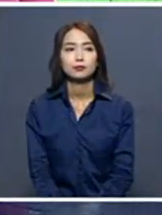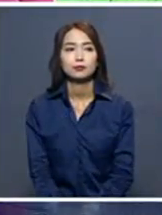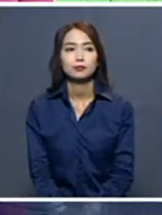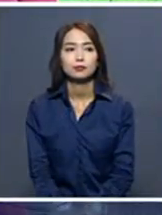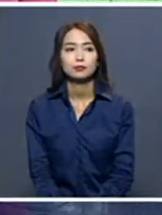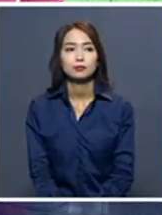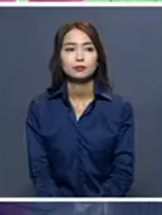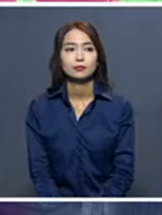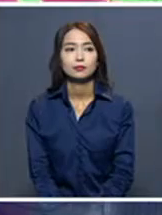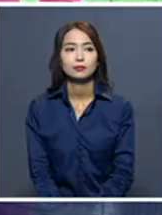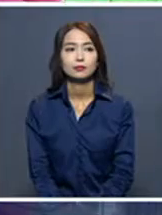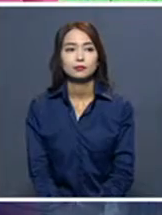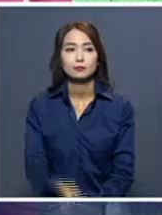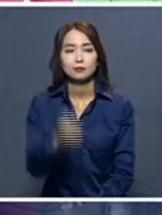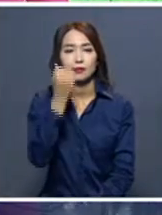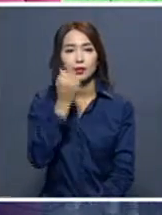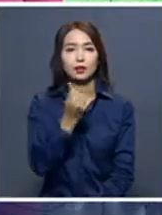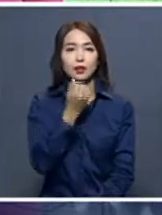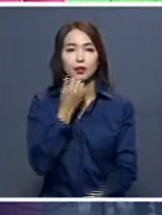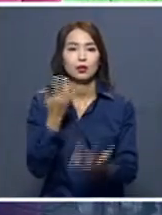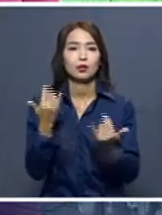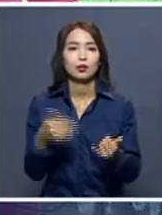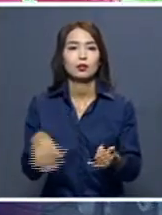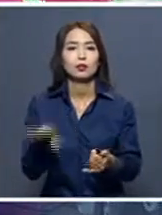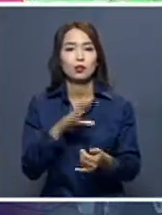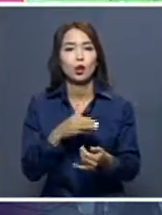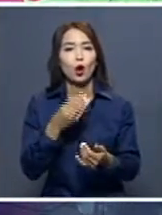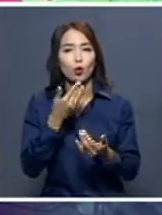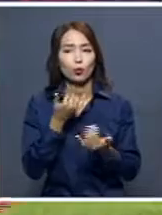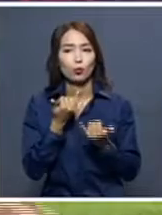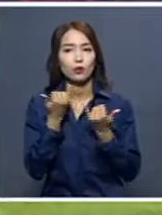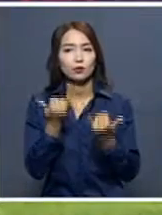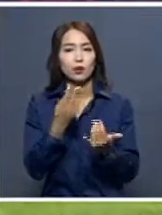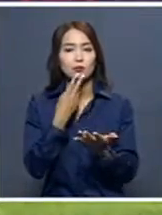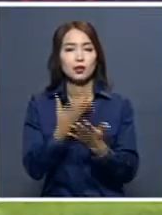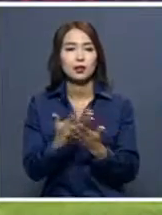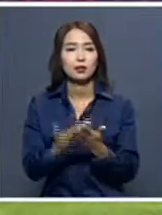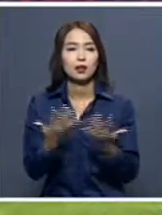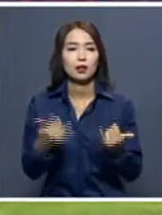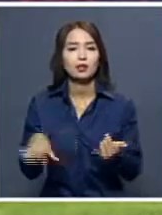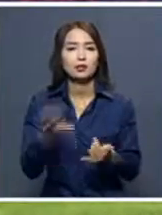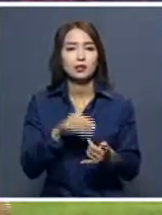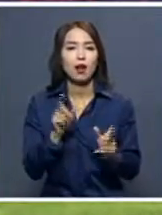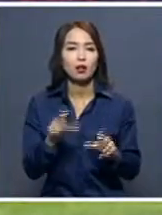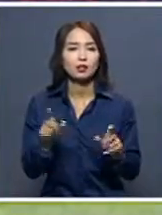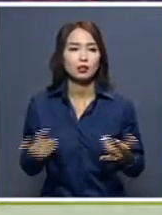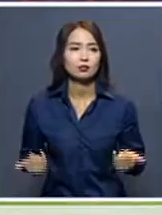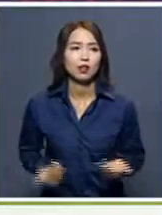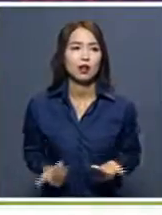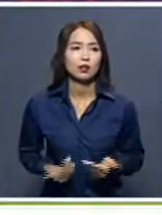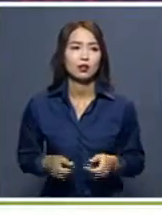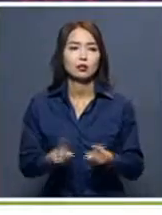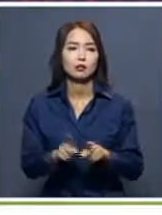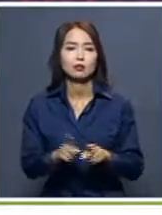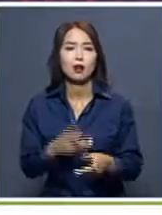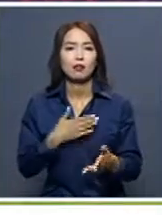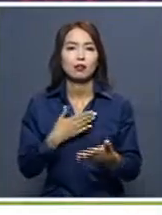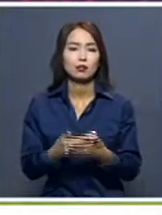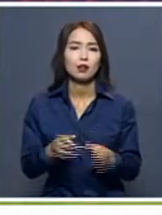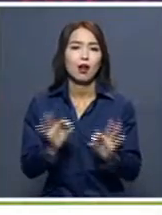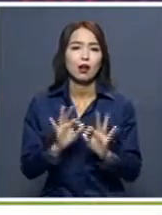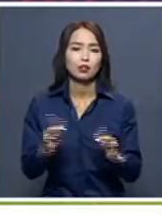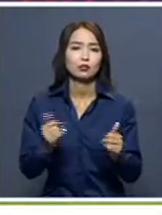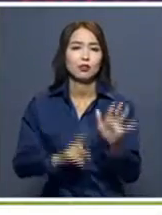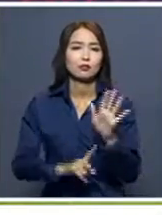Фариза? Рахмет, студия. Қайырлы құрметті көрермендер. Міне, Елорда тұрғындарына тамаша тарту. Бас шаһарда